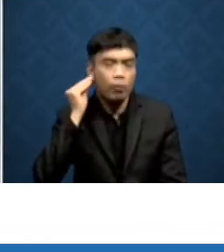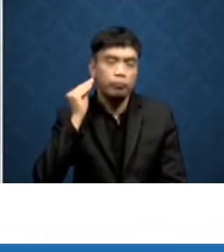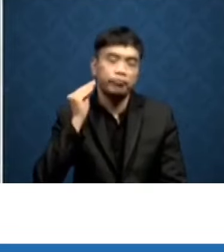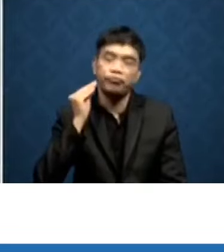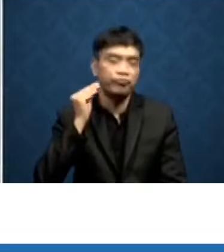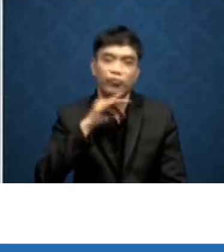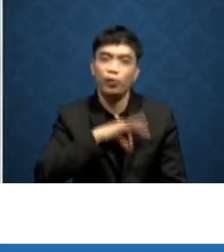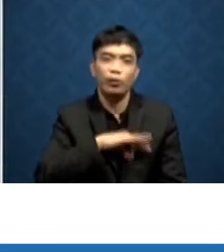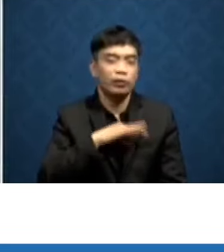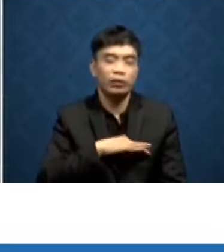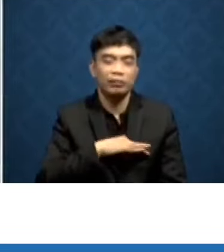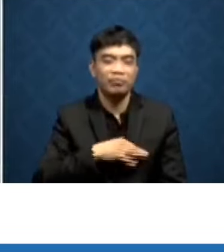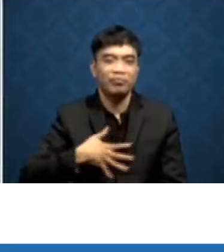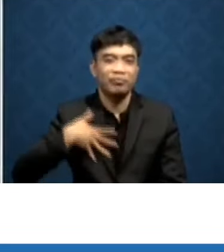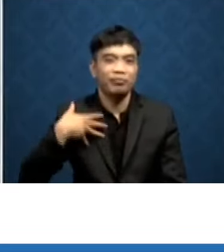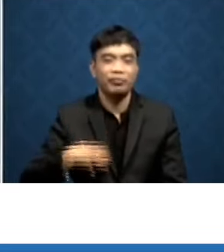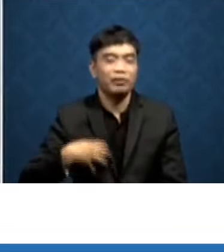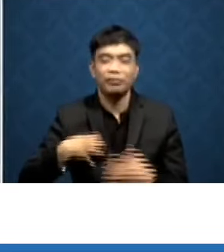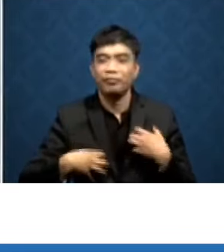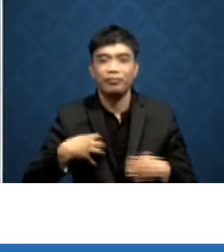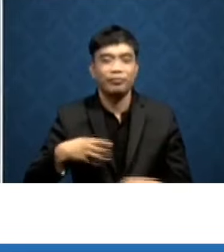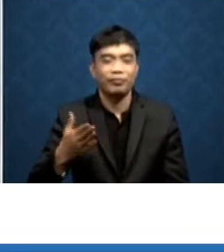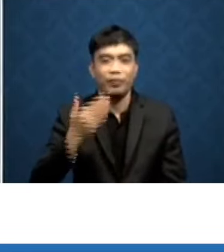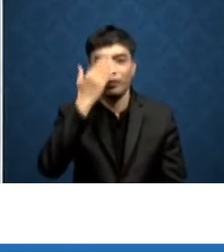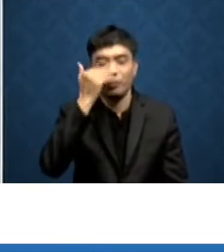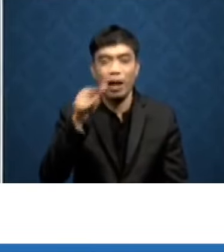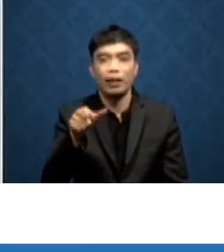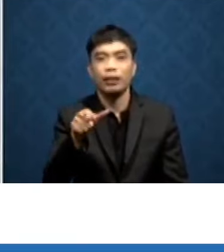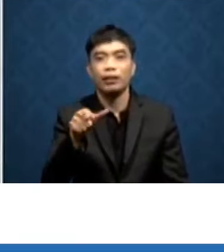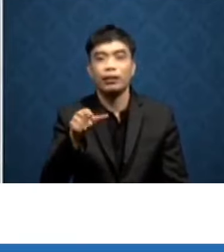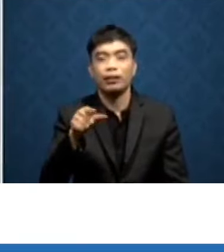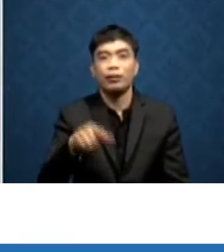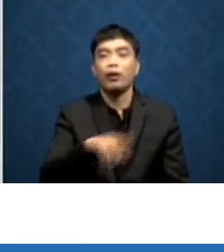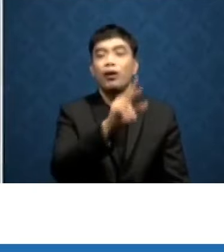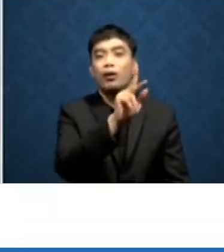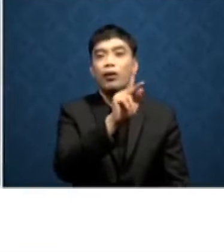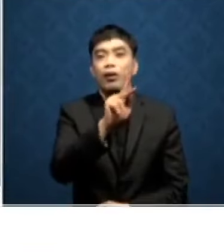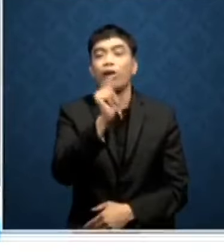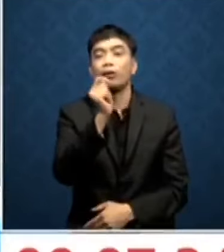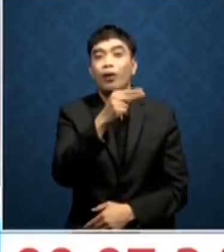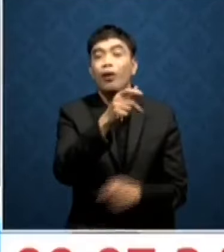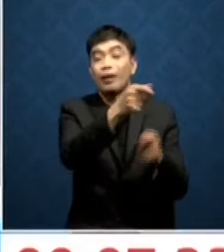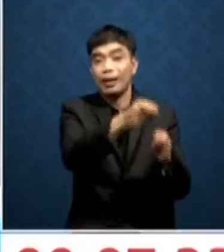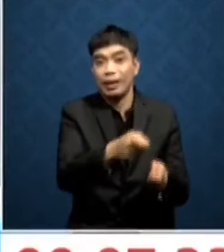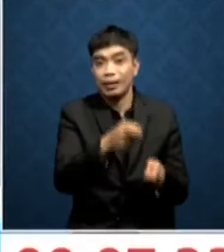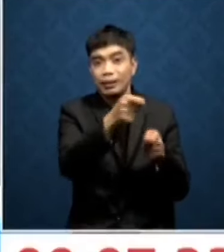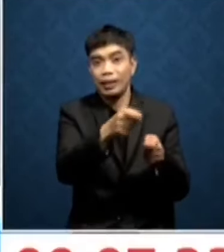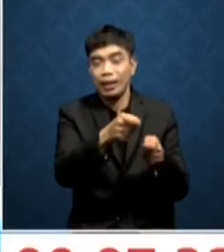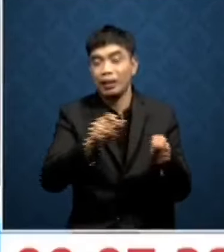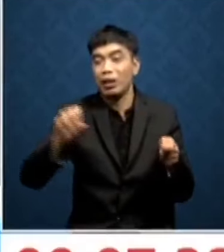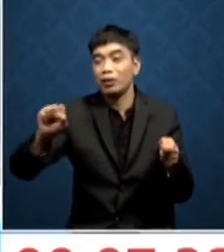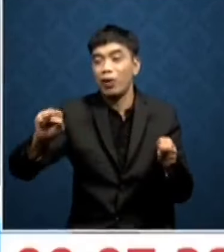ฆ่าสวเสรณีอยู่ท่านพูดว่ากมทเกษตรไม่มีสว